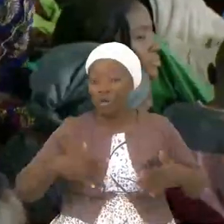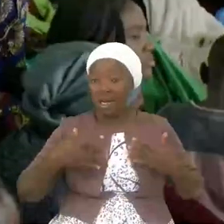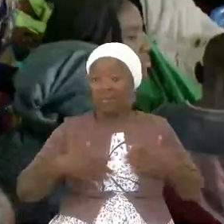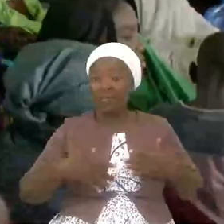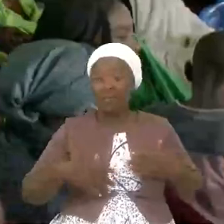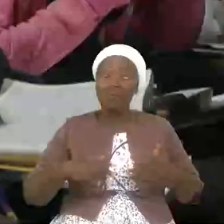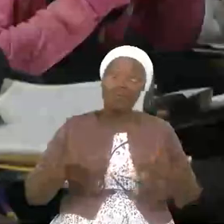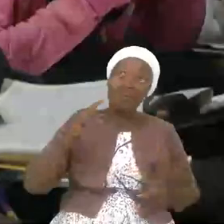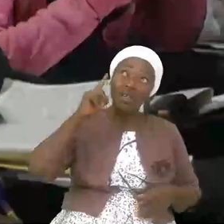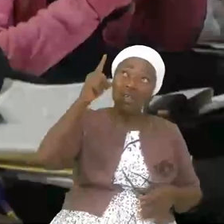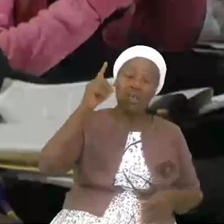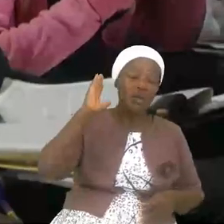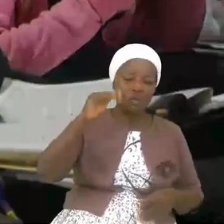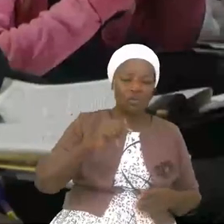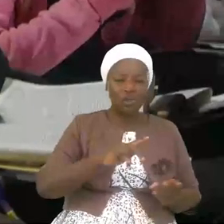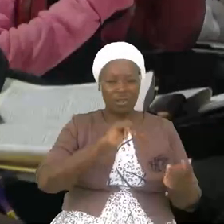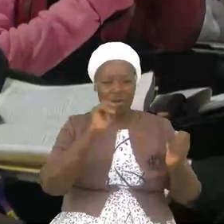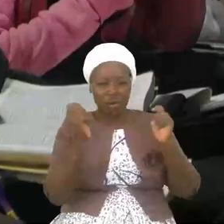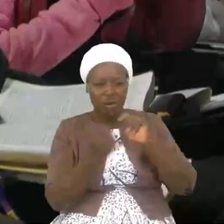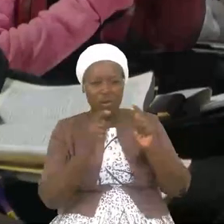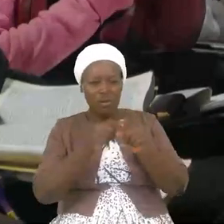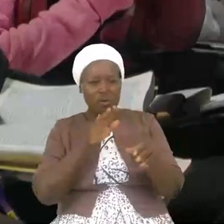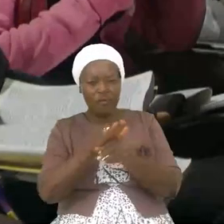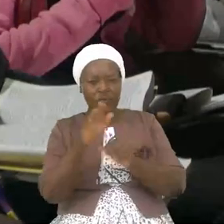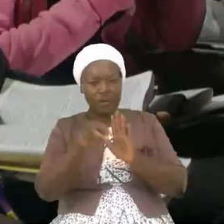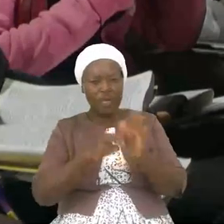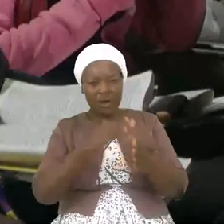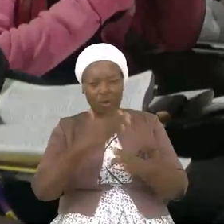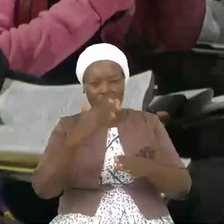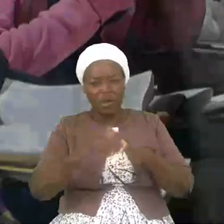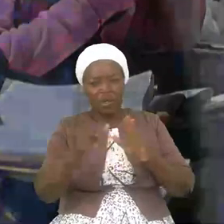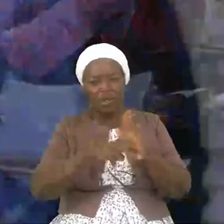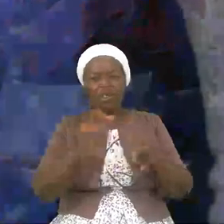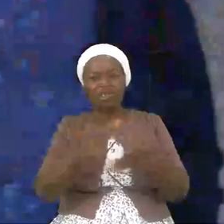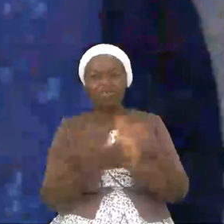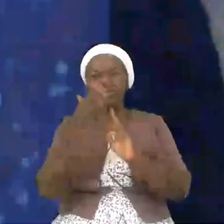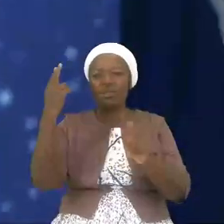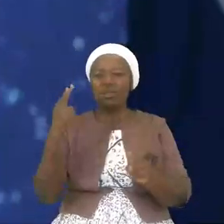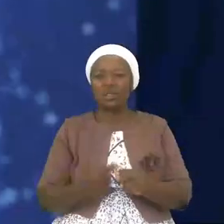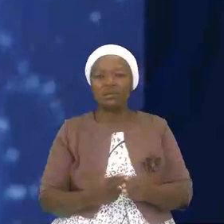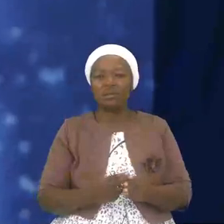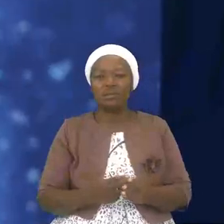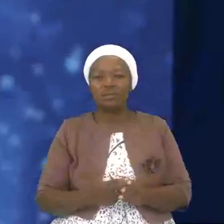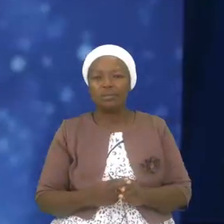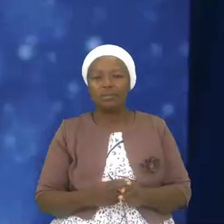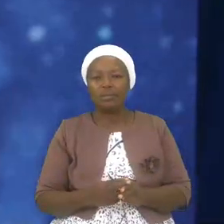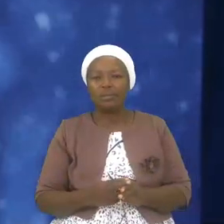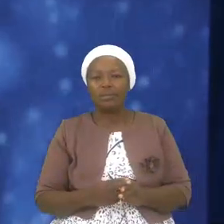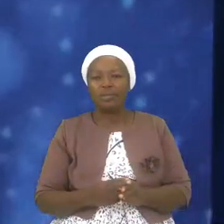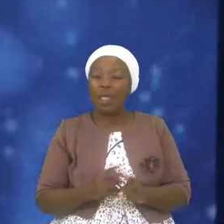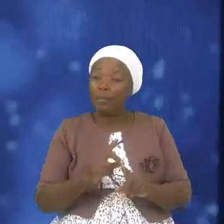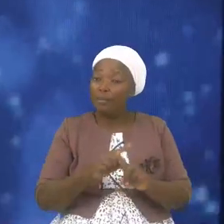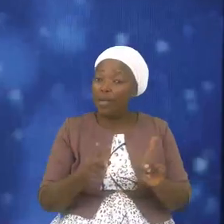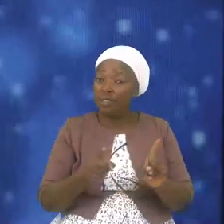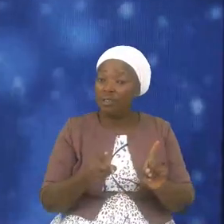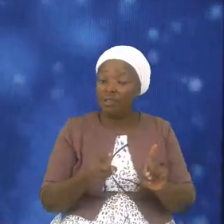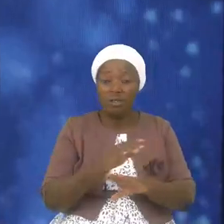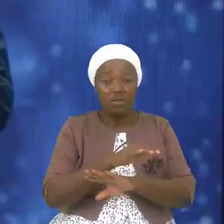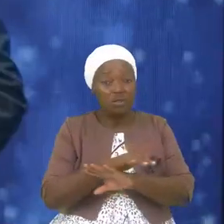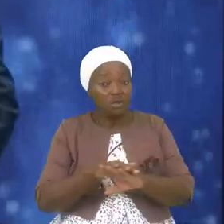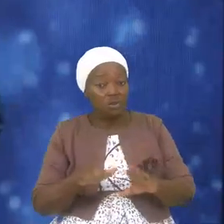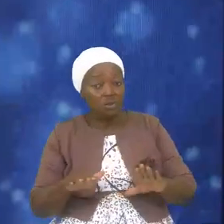Tes défauts, tes manquements, il les transformera en accomplissement au nom de Jésus. Mais,